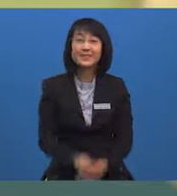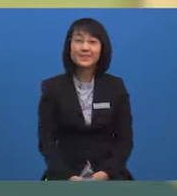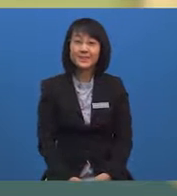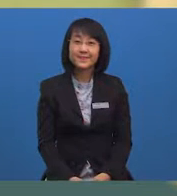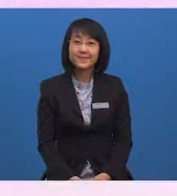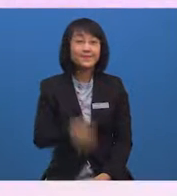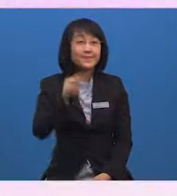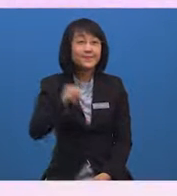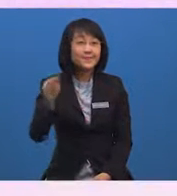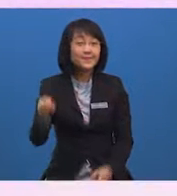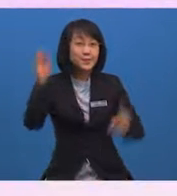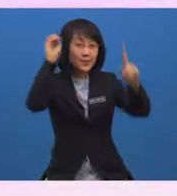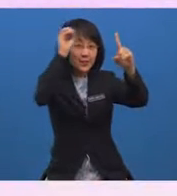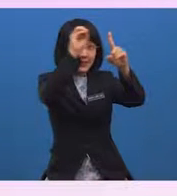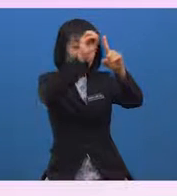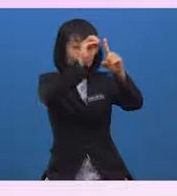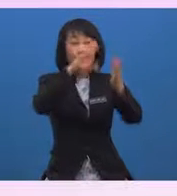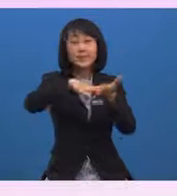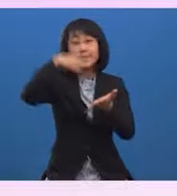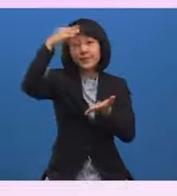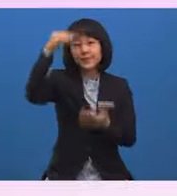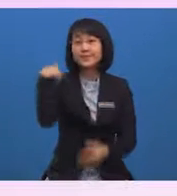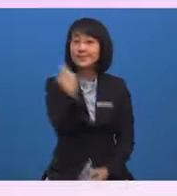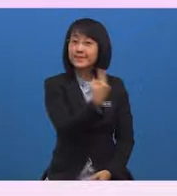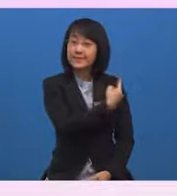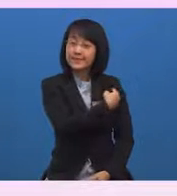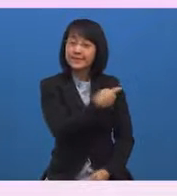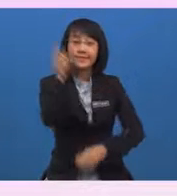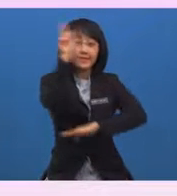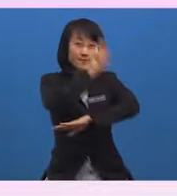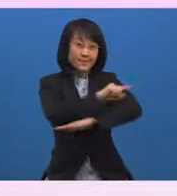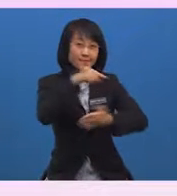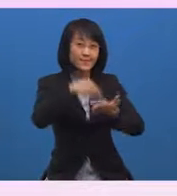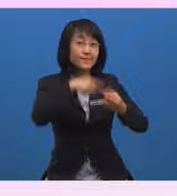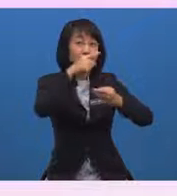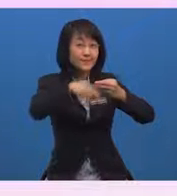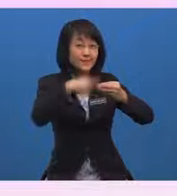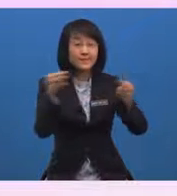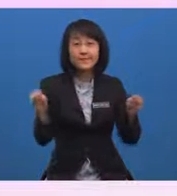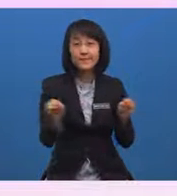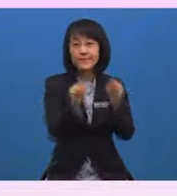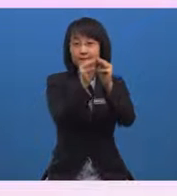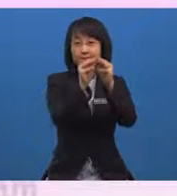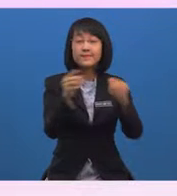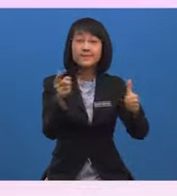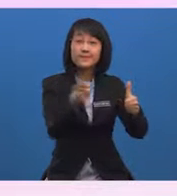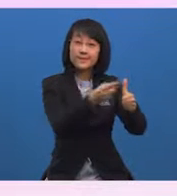Murid-murid, objektif pembelajaran kita hari ini berkenaan magnet ialah,